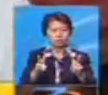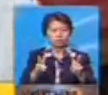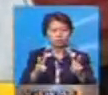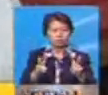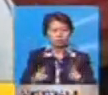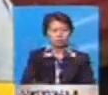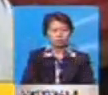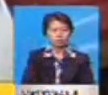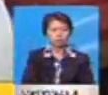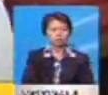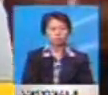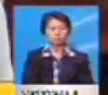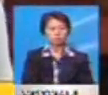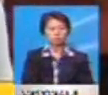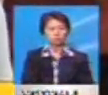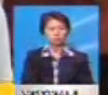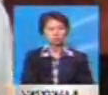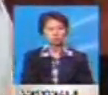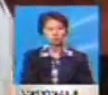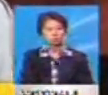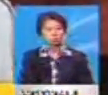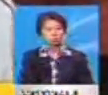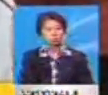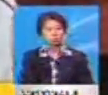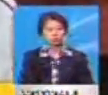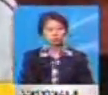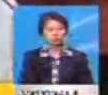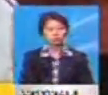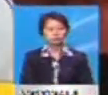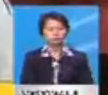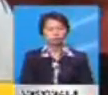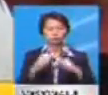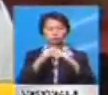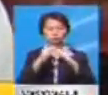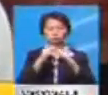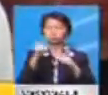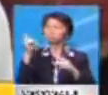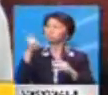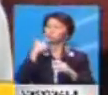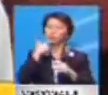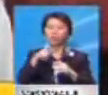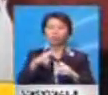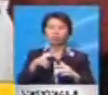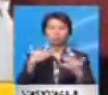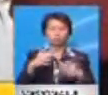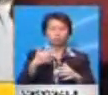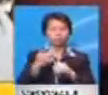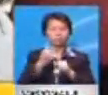ni aku ngumai nasib rumah kami. Rumah kami tu jai lama, dah tanam tahun